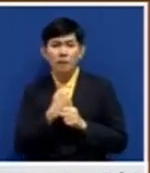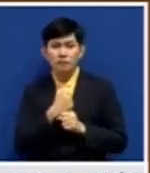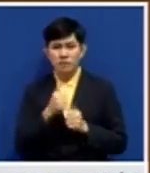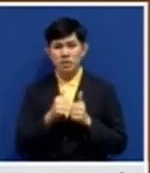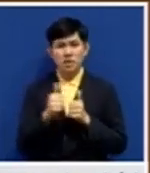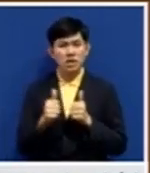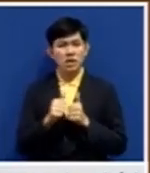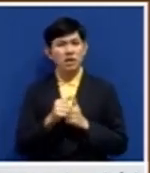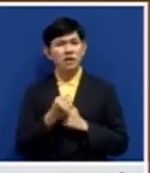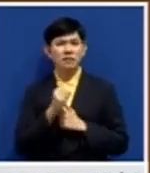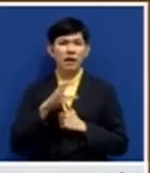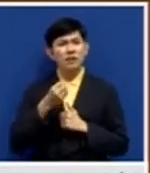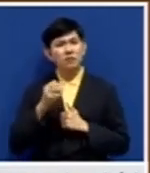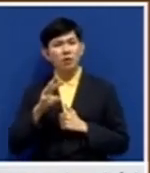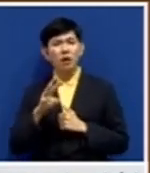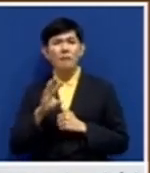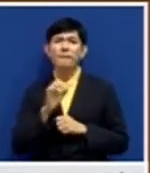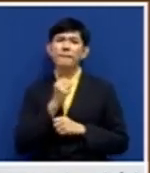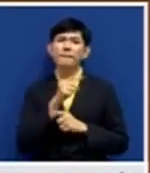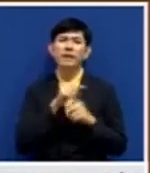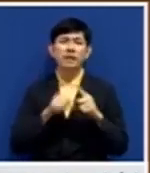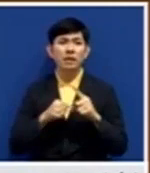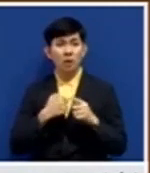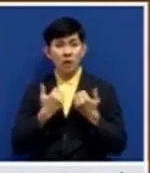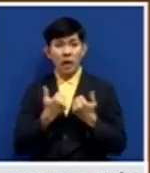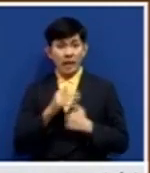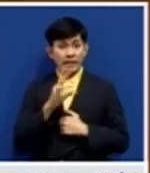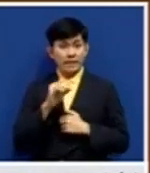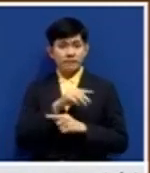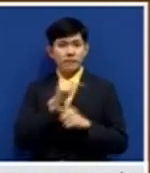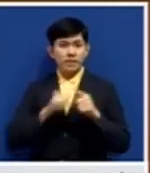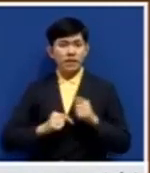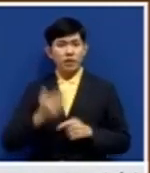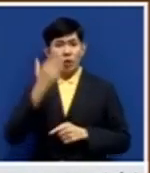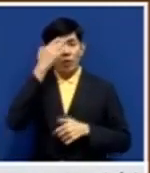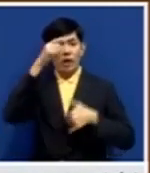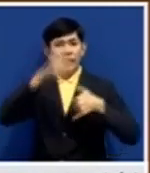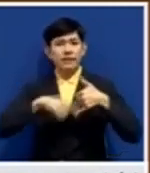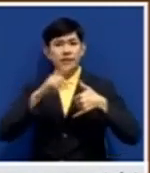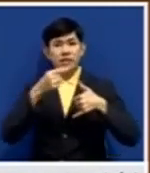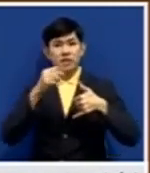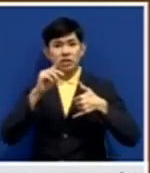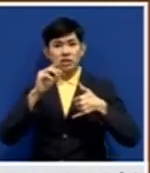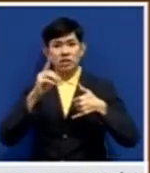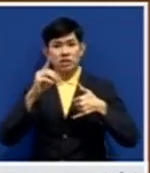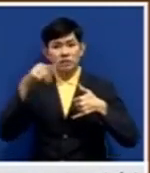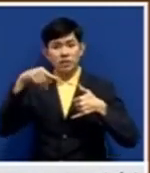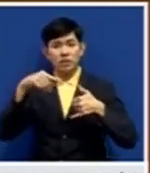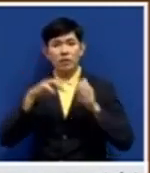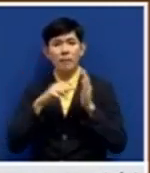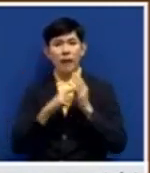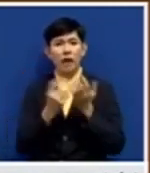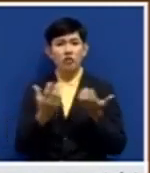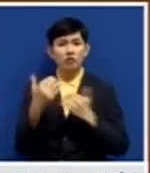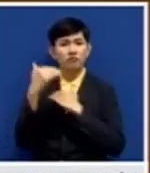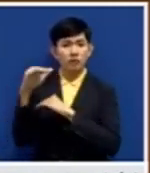าเป็น 5% เนี่ยเอาที่ไหนมาได้เพราะมัน 70% ของ GDP มันคือการส่งออกคือเน็ตส่งออกนี่แหละ